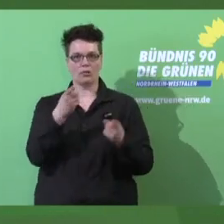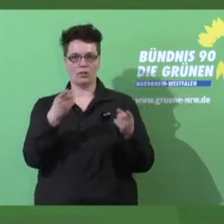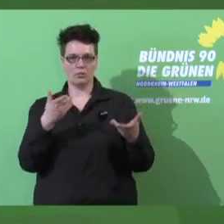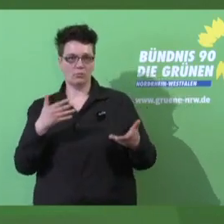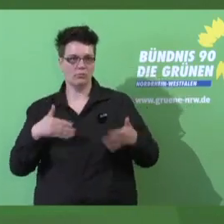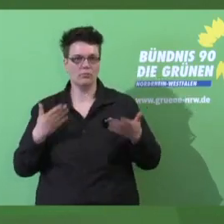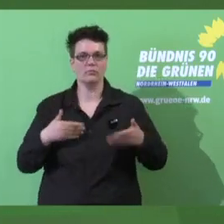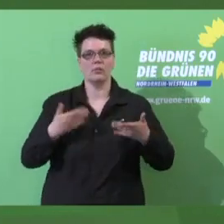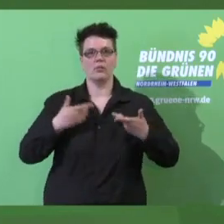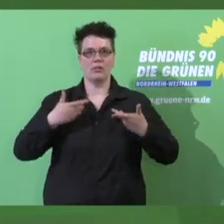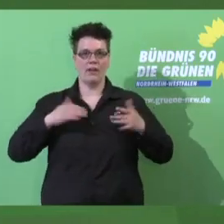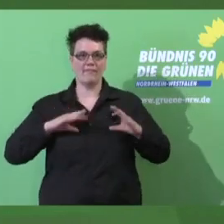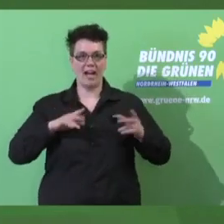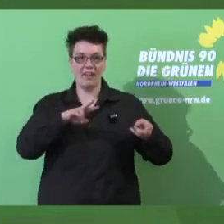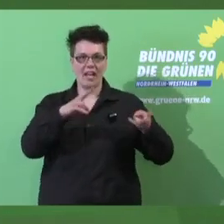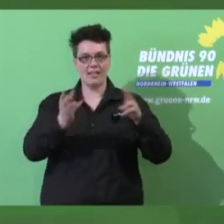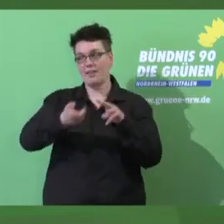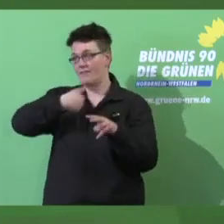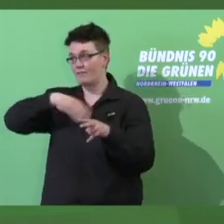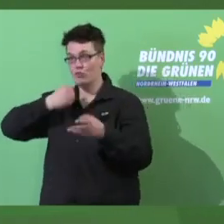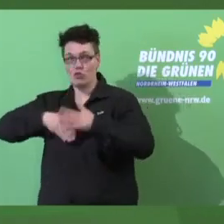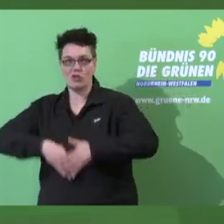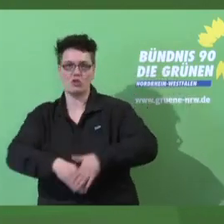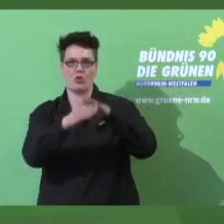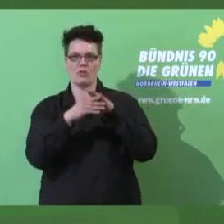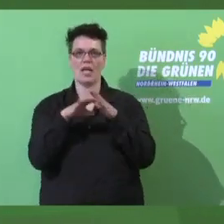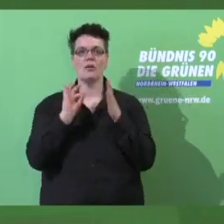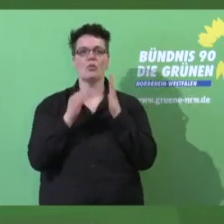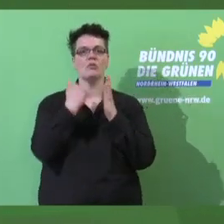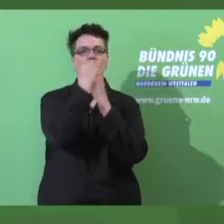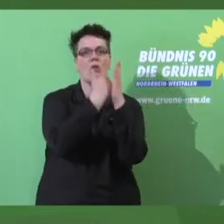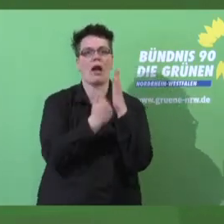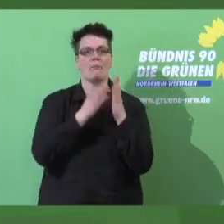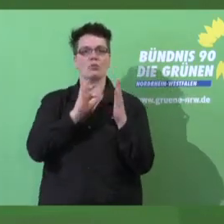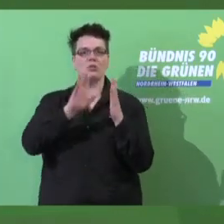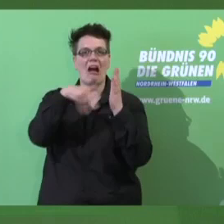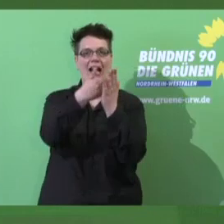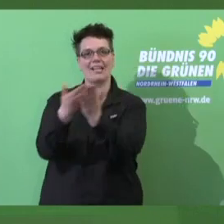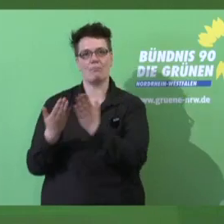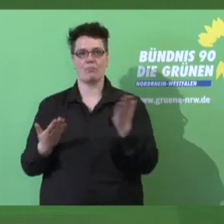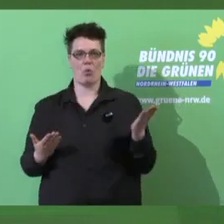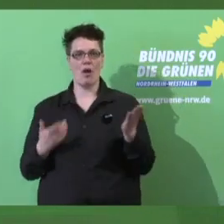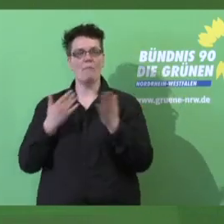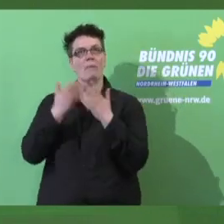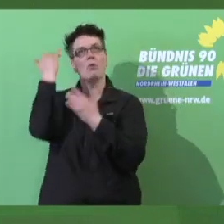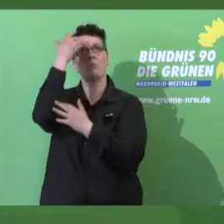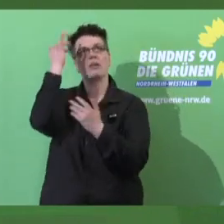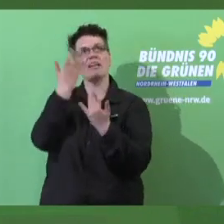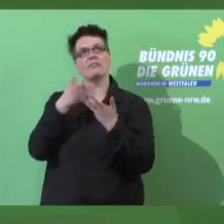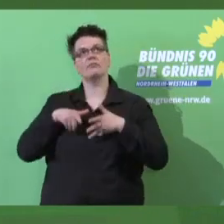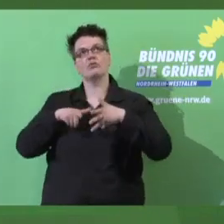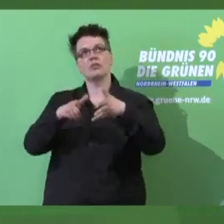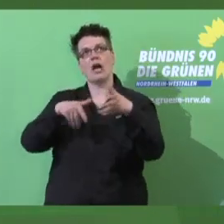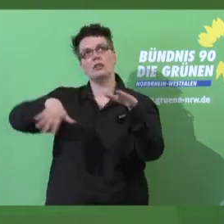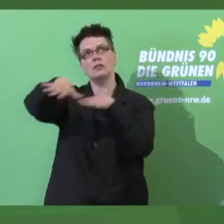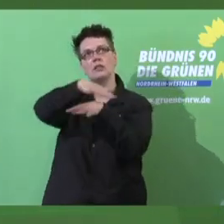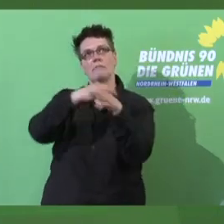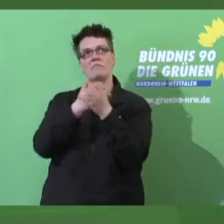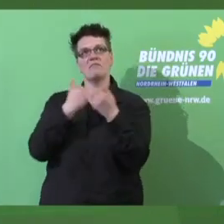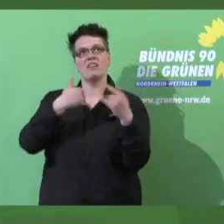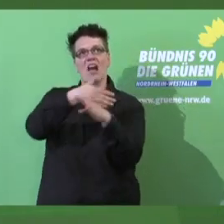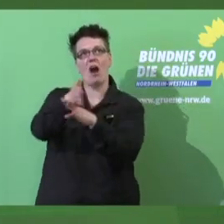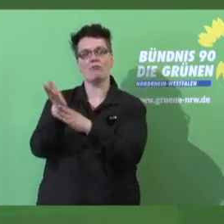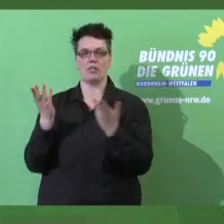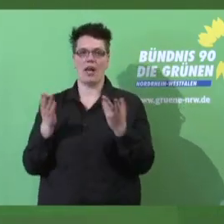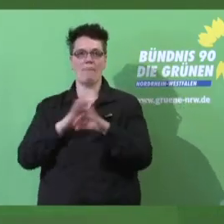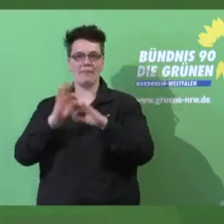man gute Angebote macht, indem man auch intensiv darüber diskutiert, wie man den Straßenraum anders aufteilt. Denn wenn wir in Stadtteilen, was auch in